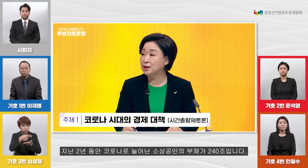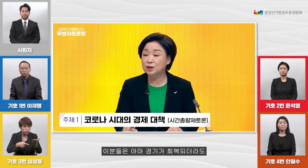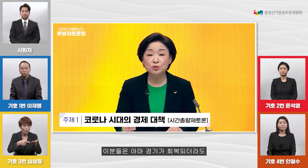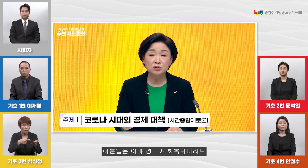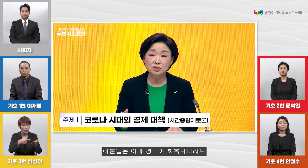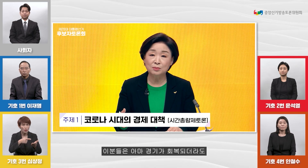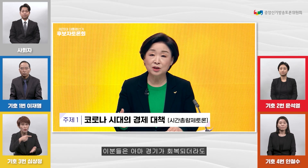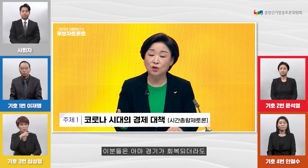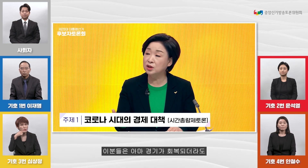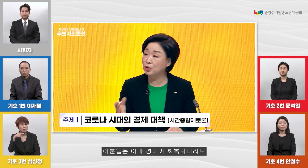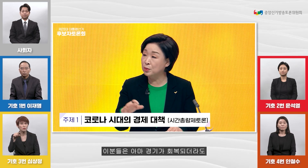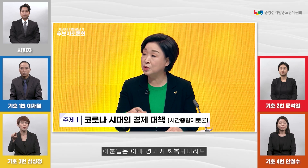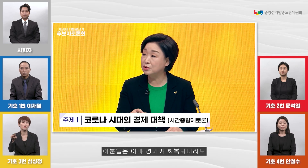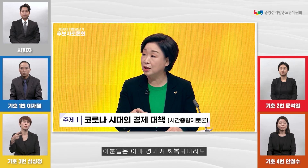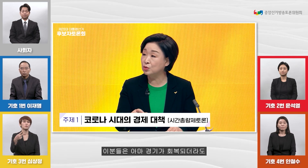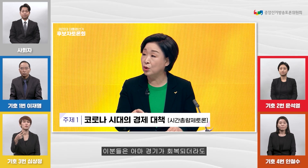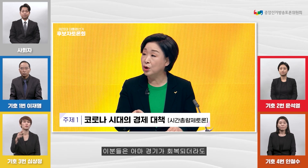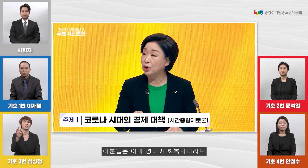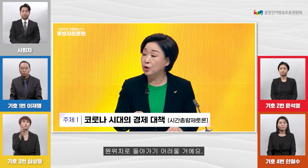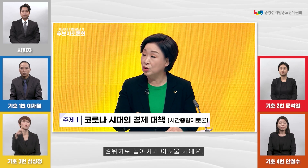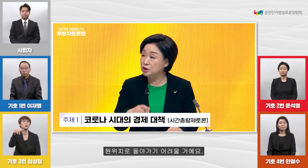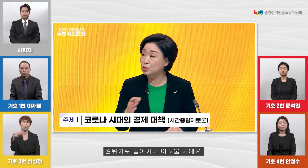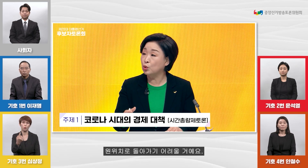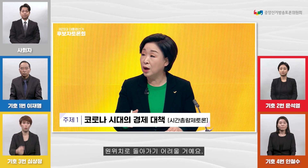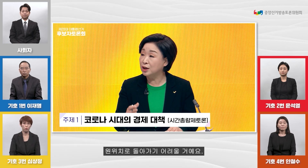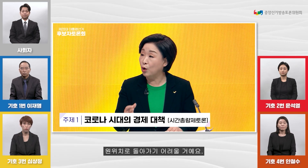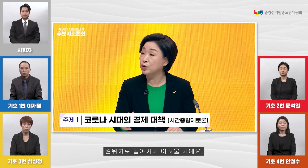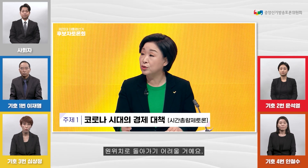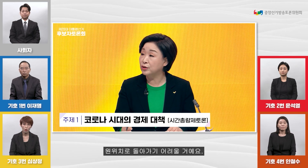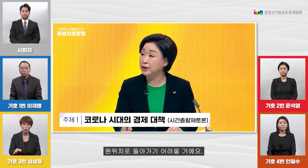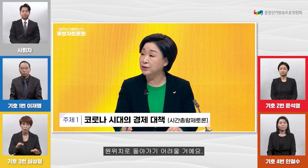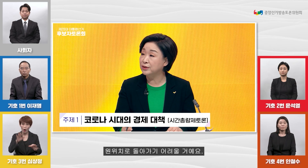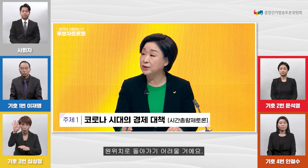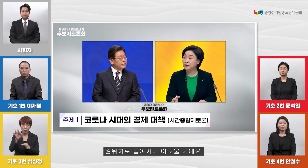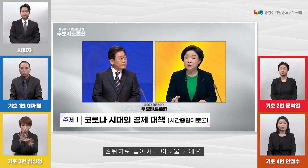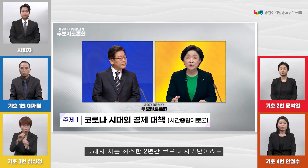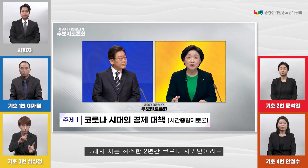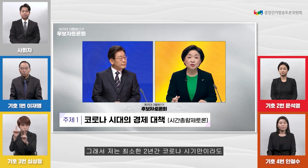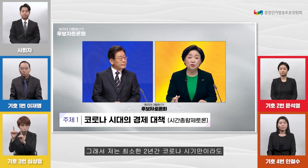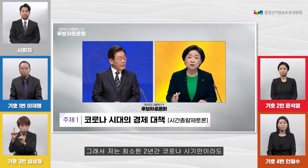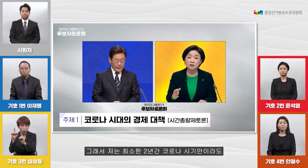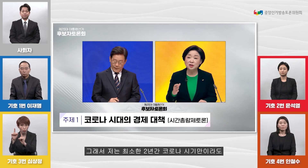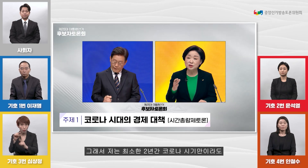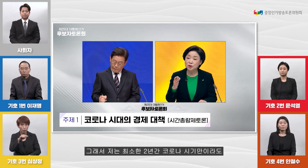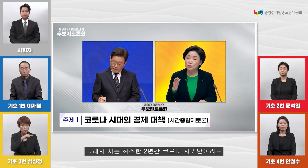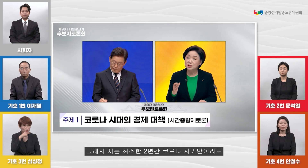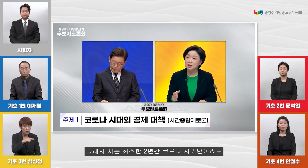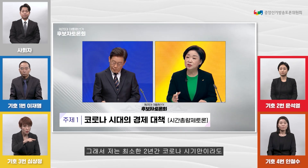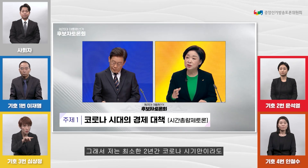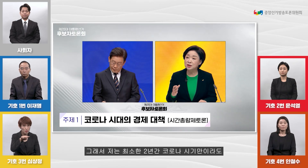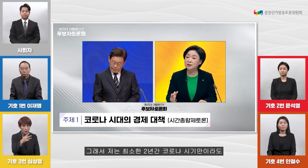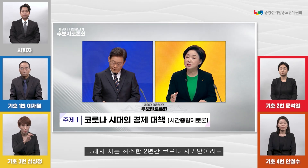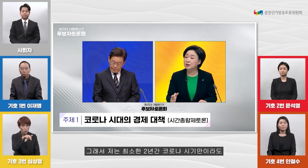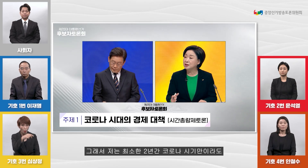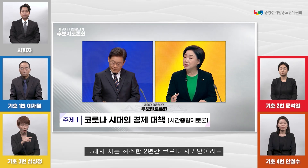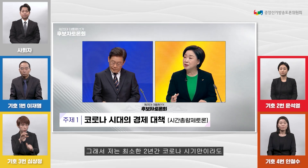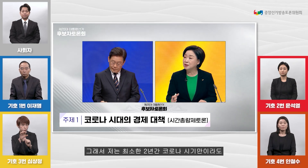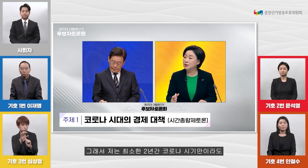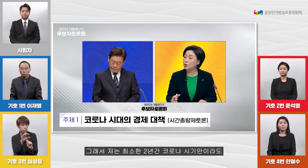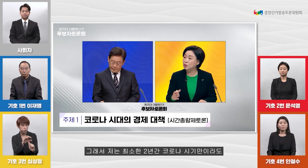240조입니다. 이분들은 아마 경기가 회복되더라도 원위치로 돌아가기 어려울 거예요. 그래서 저는 최소한